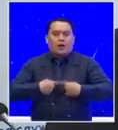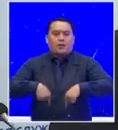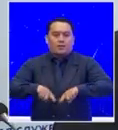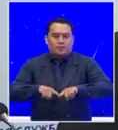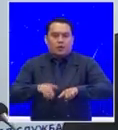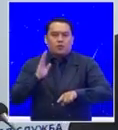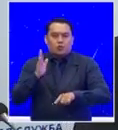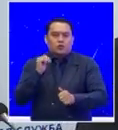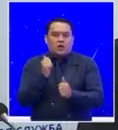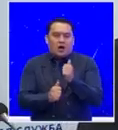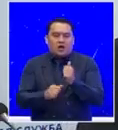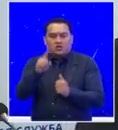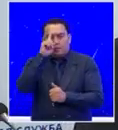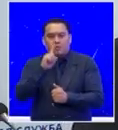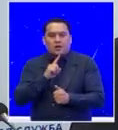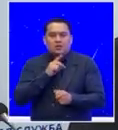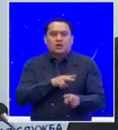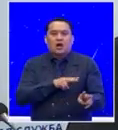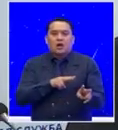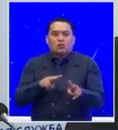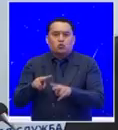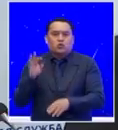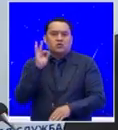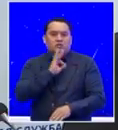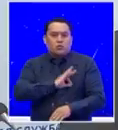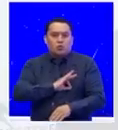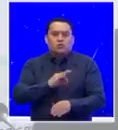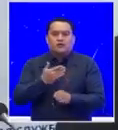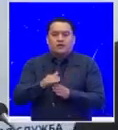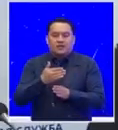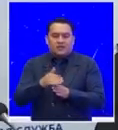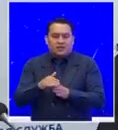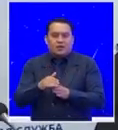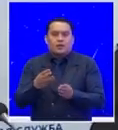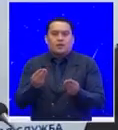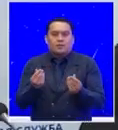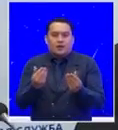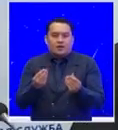Они будут ежемесячно проводить контроль целевого использования данного кредита. Деньги